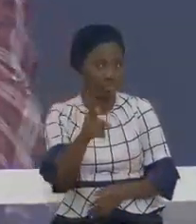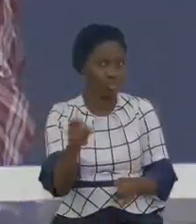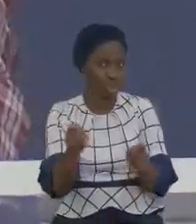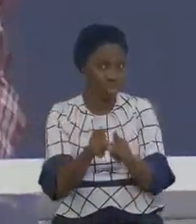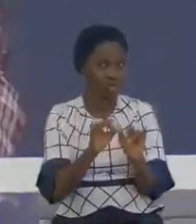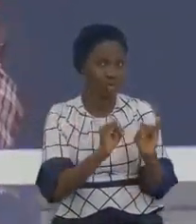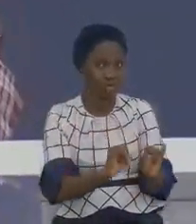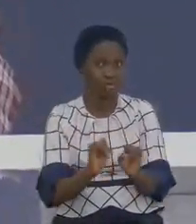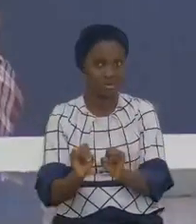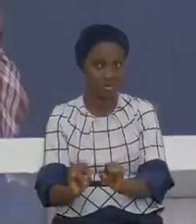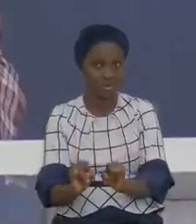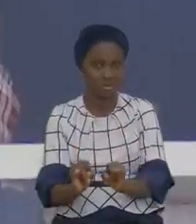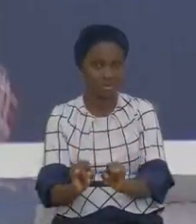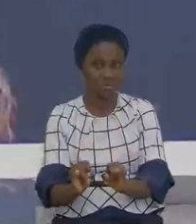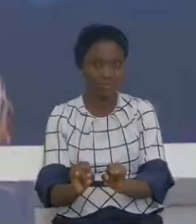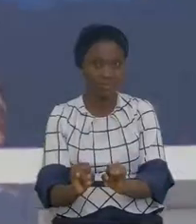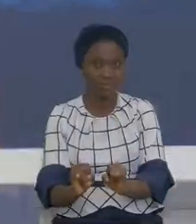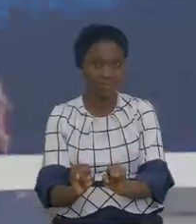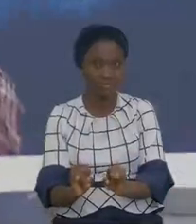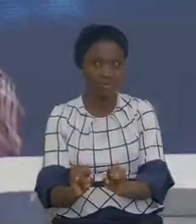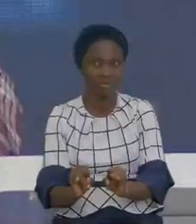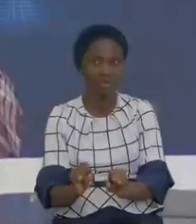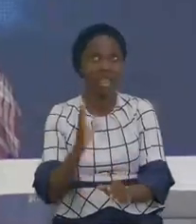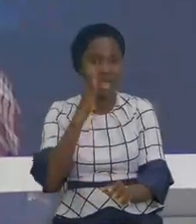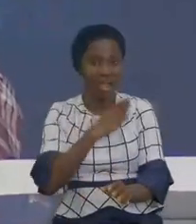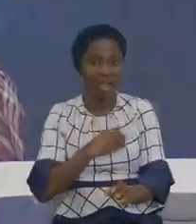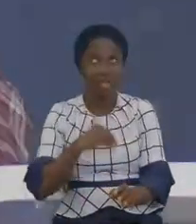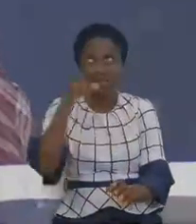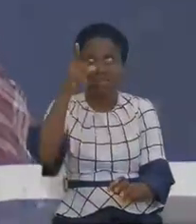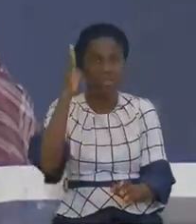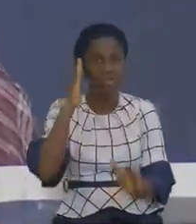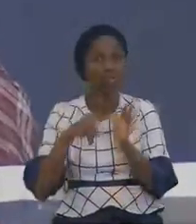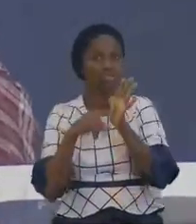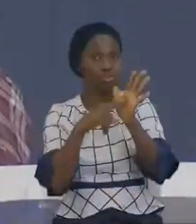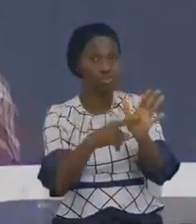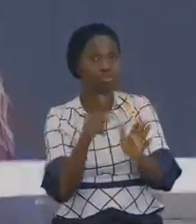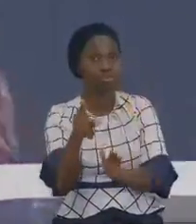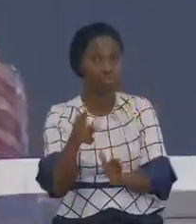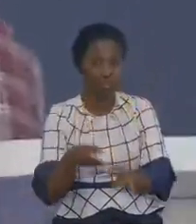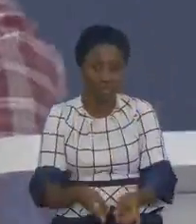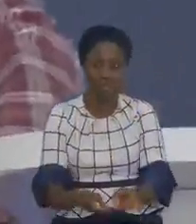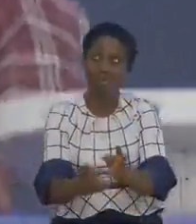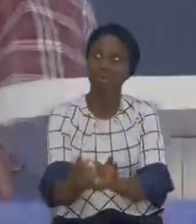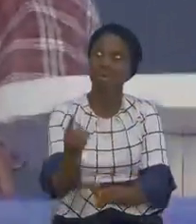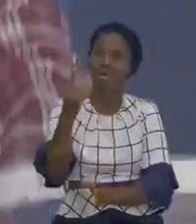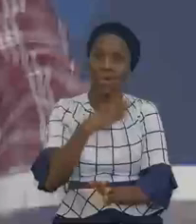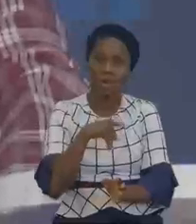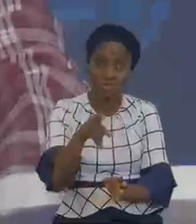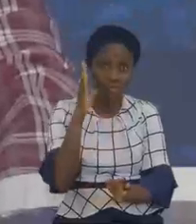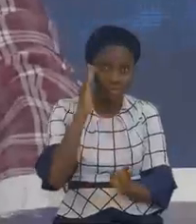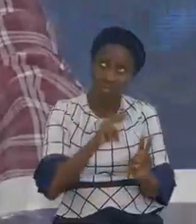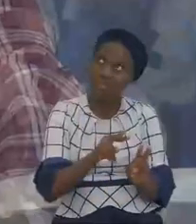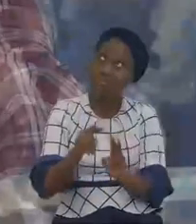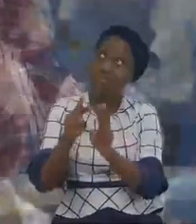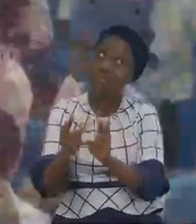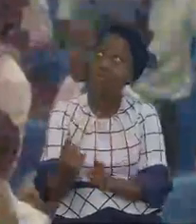et il te montrera le chemin qui mène vers le haut, et tu lèveras les yeux. Et tu prieras.